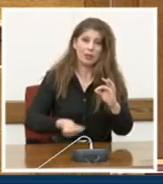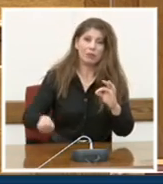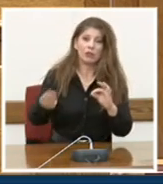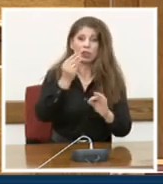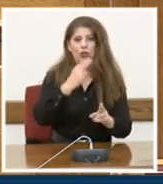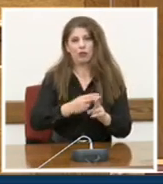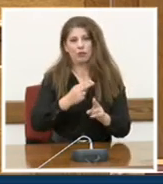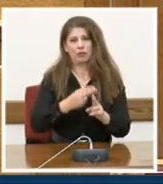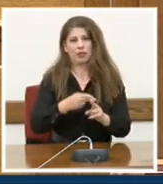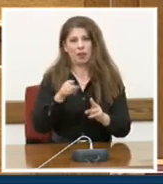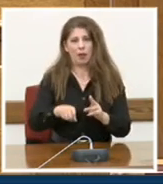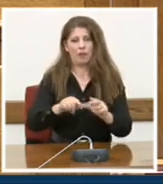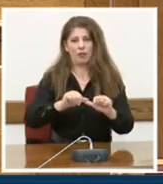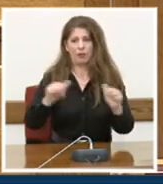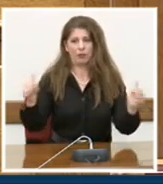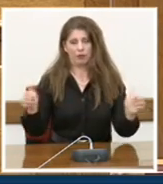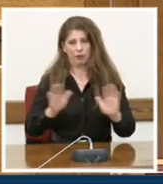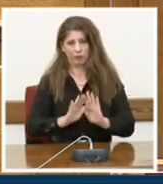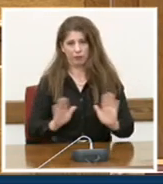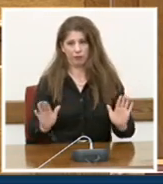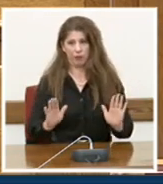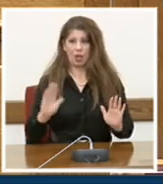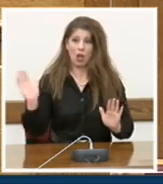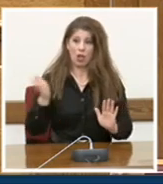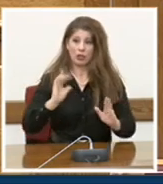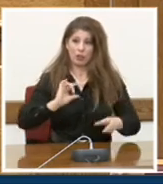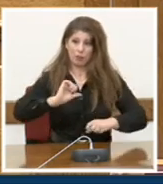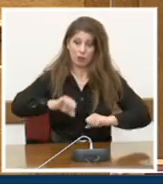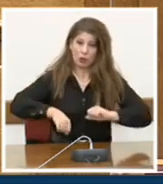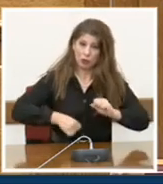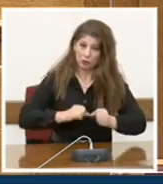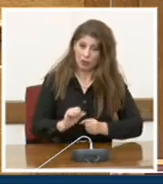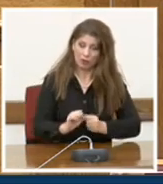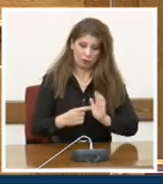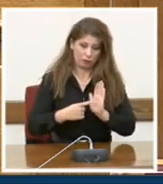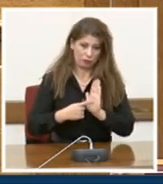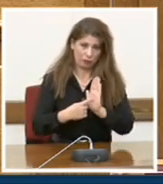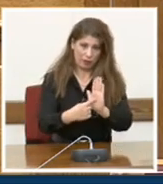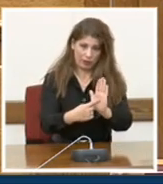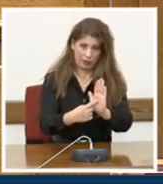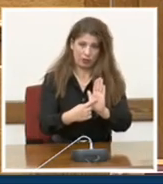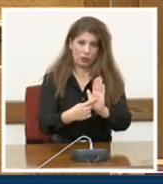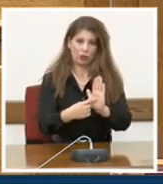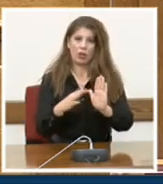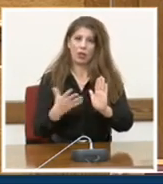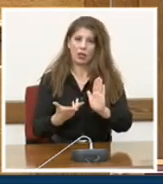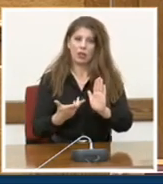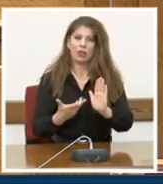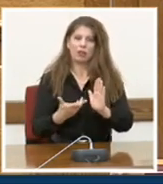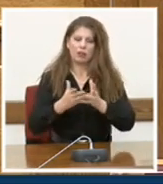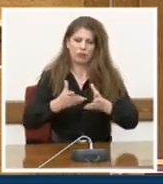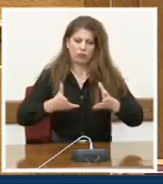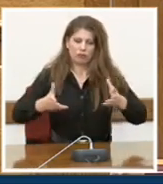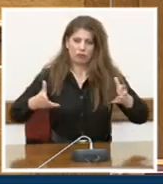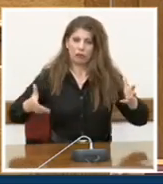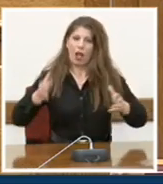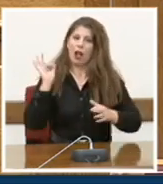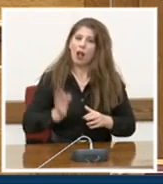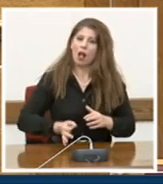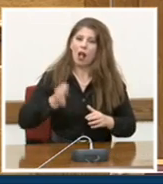αυτά που τους χωρίζουν. Όσο και αν προσπαθούν να υπερπροβάλλουν και να διωγγώνουν κάθε φορά βέβαια αυτά που